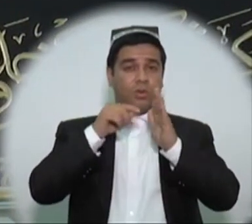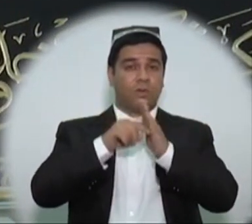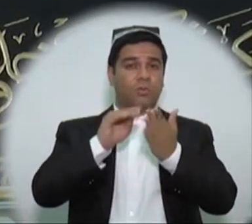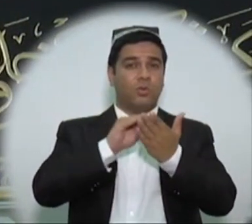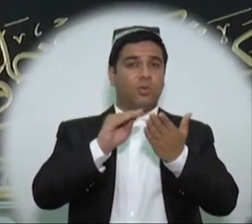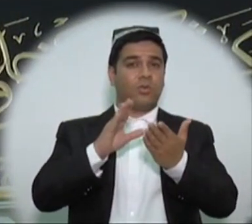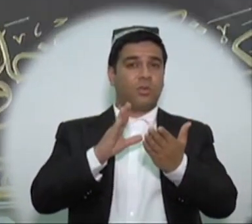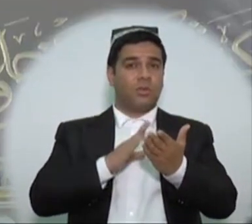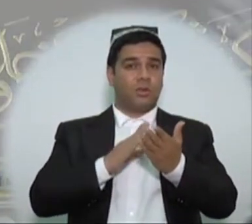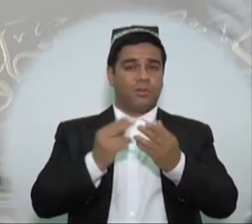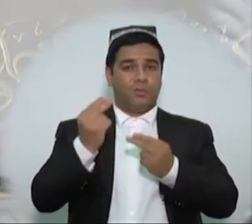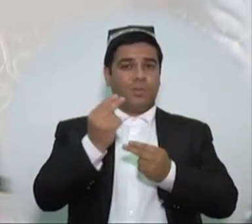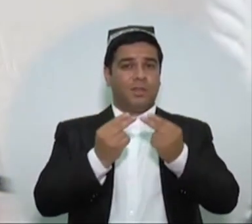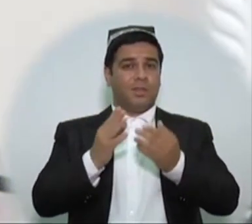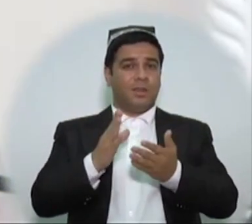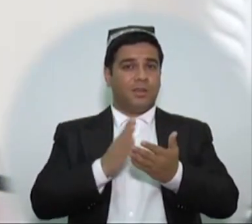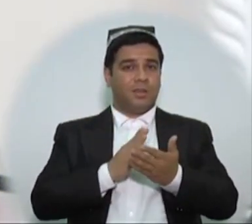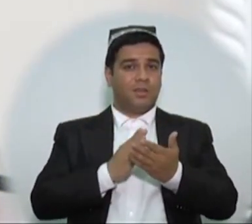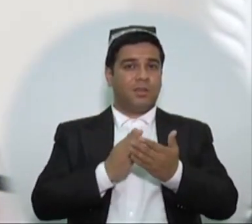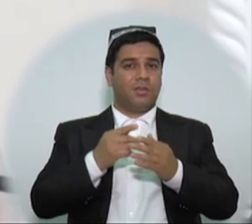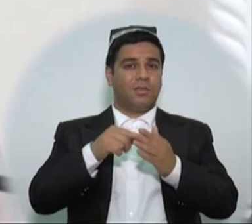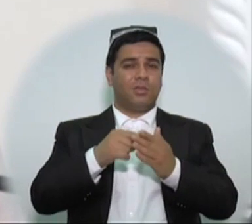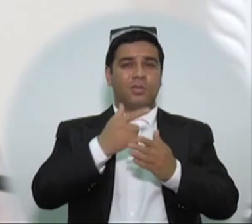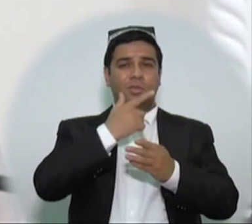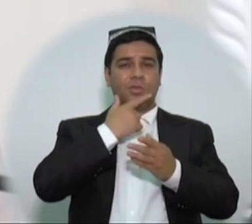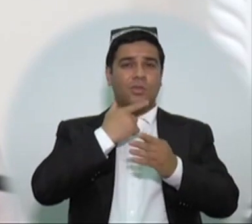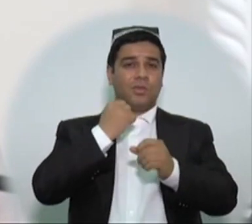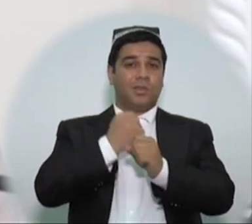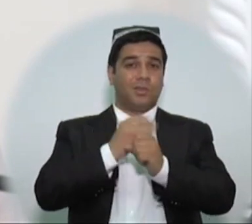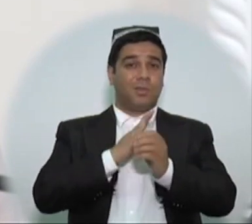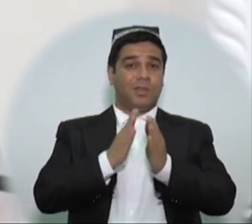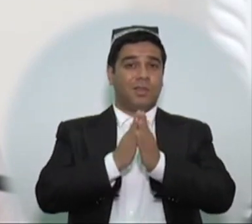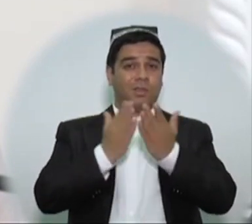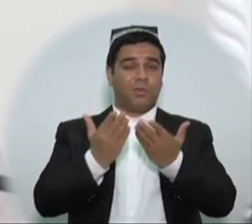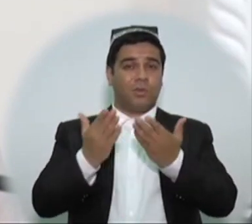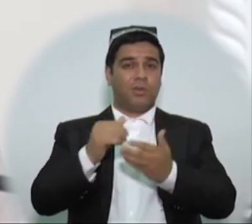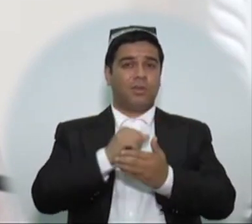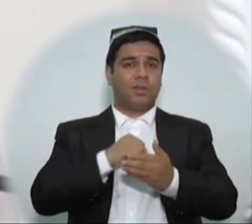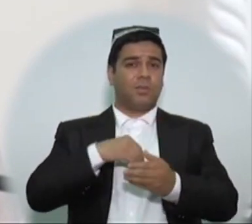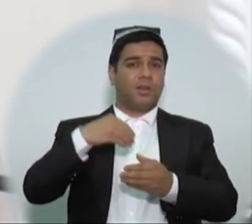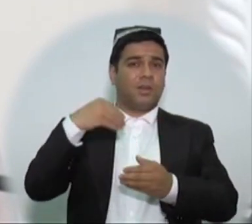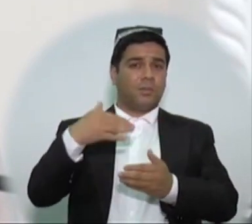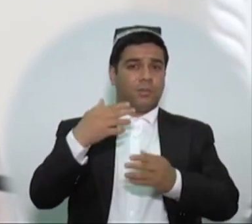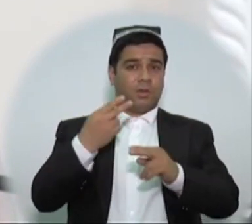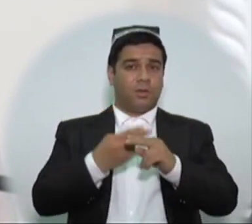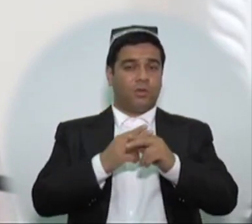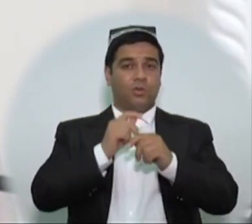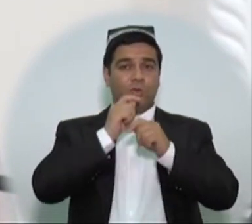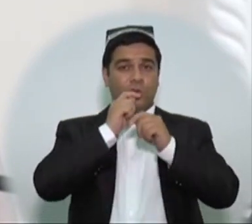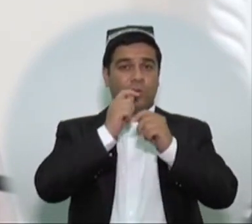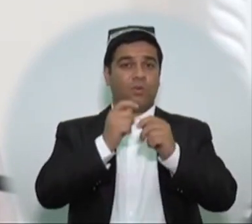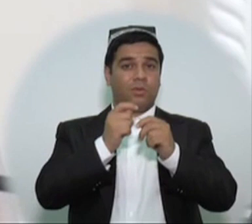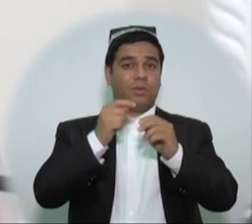yazılgan, bezelgen, mukavası güzel kılıngan kitaplarını en kımmetbaha savga sıfatı